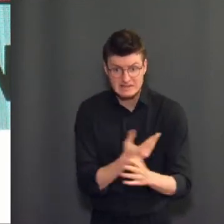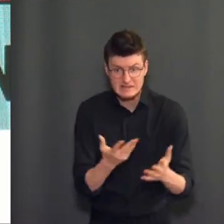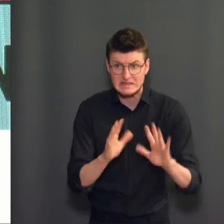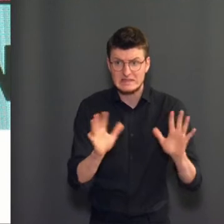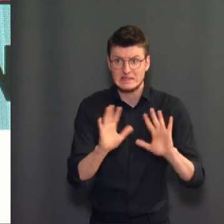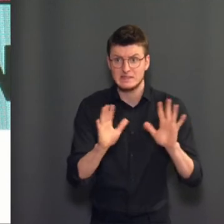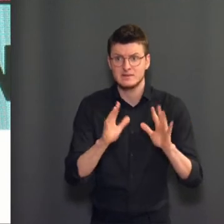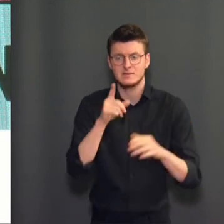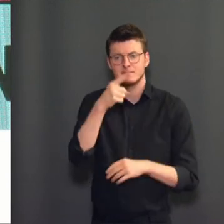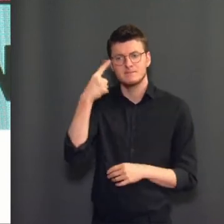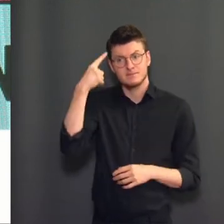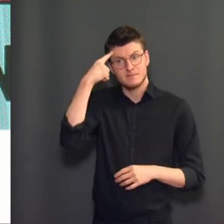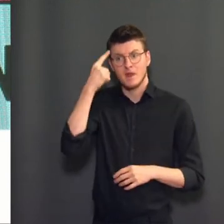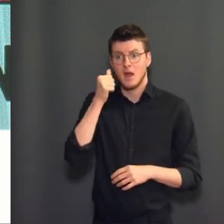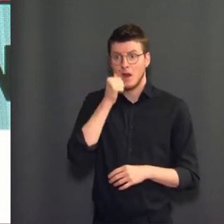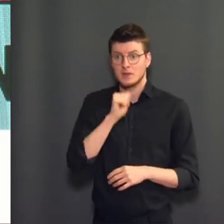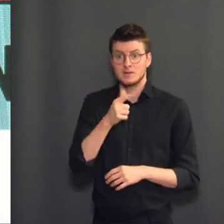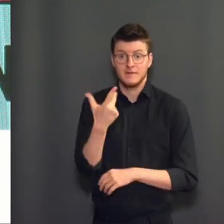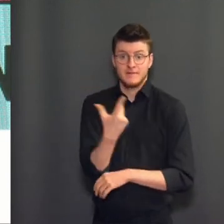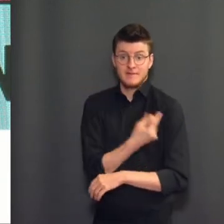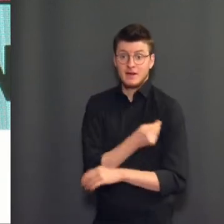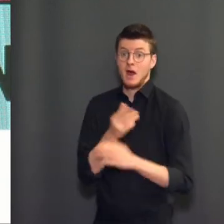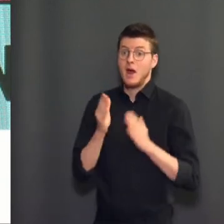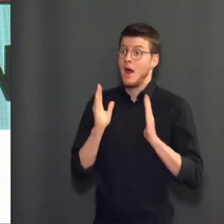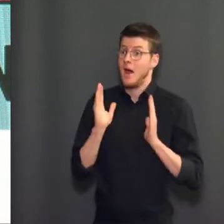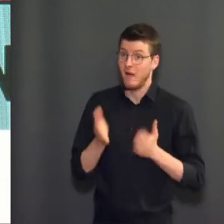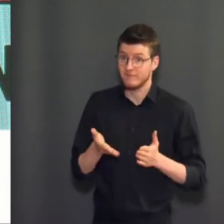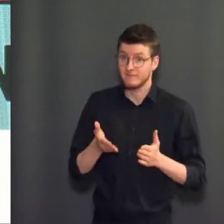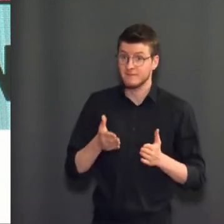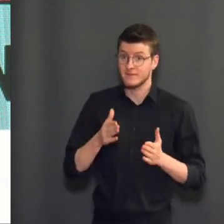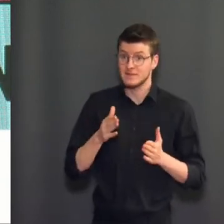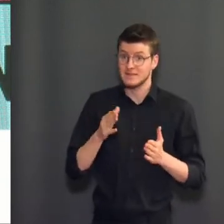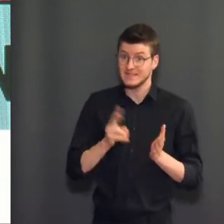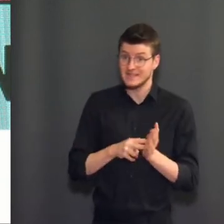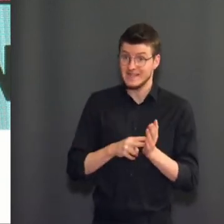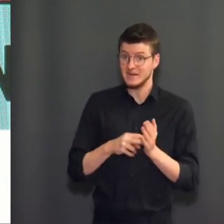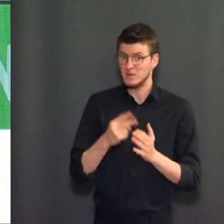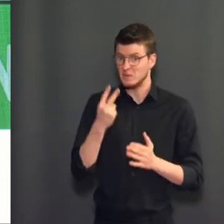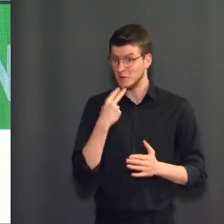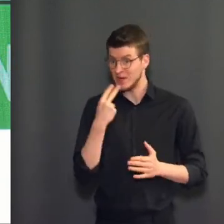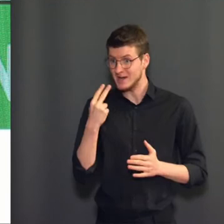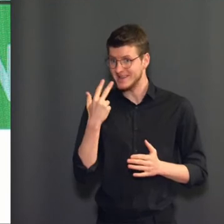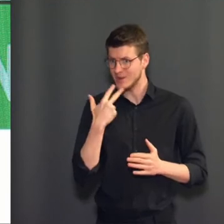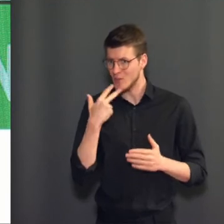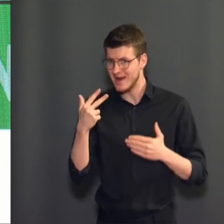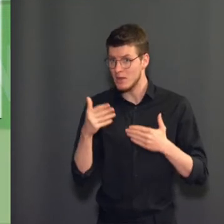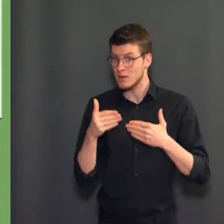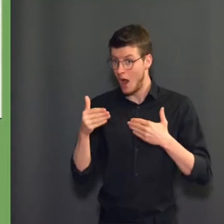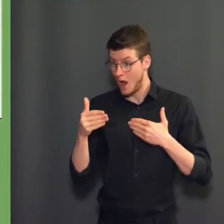na 2 tot 3 weken na toediening een bescherming kan bieden.